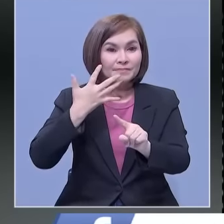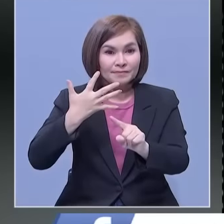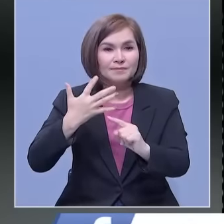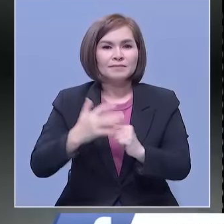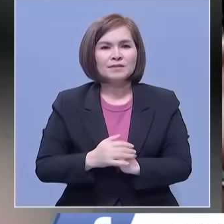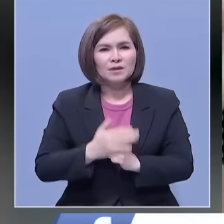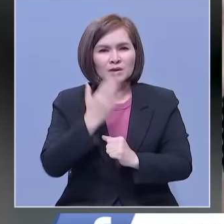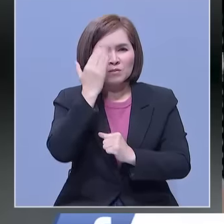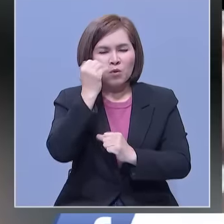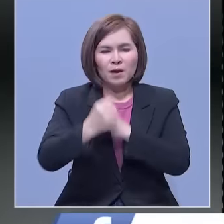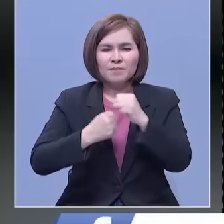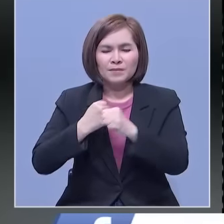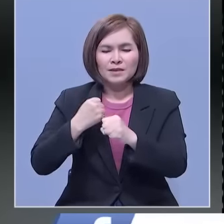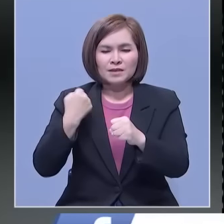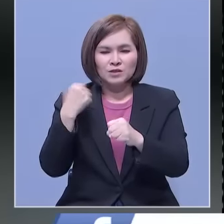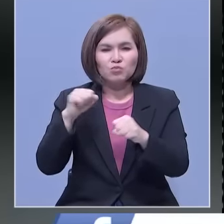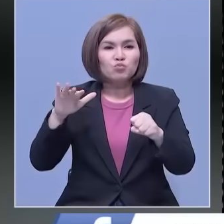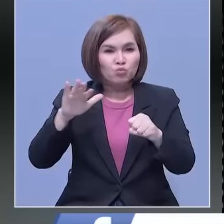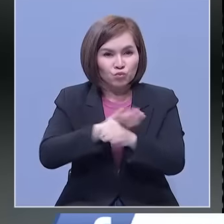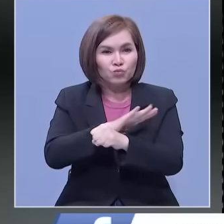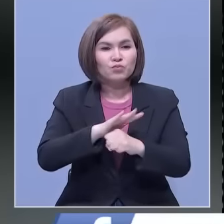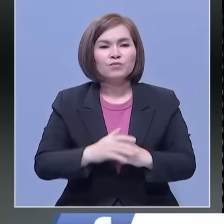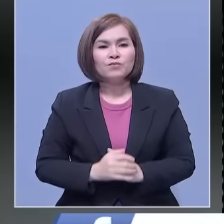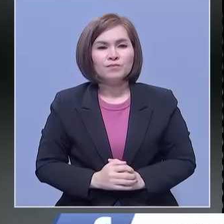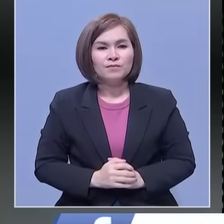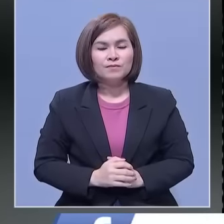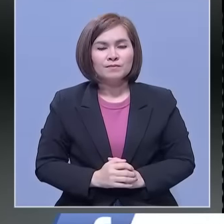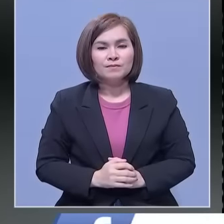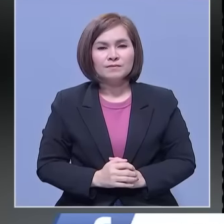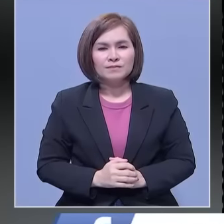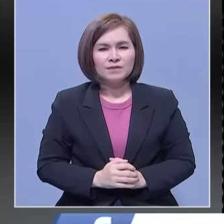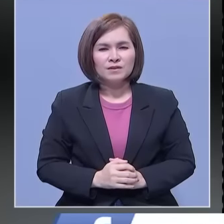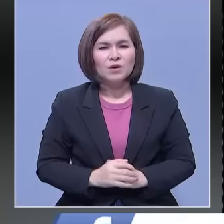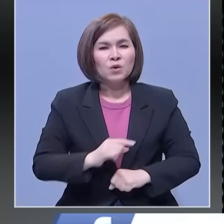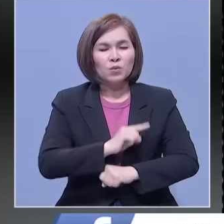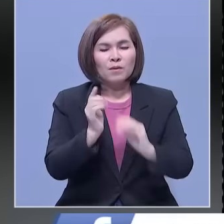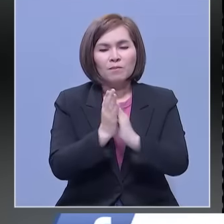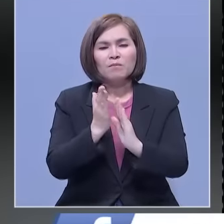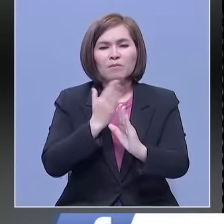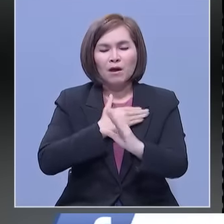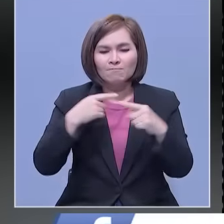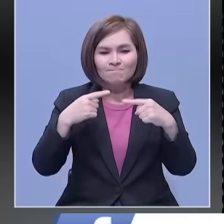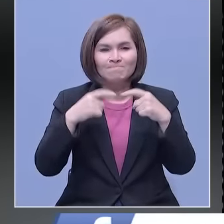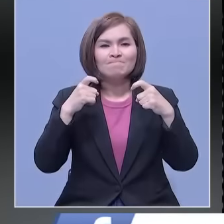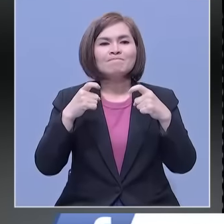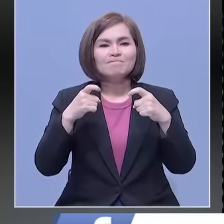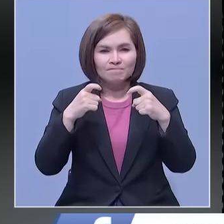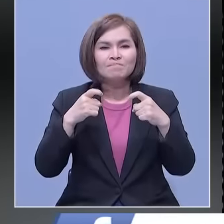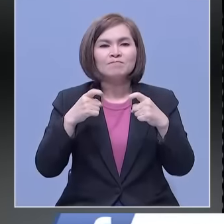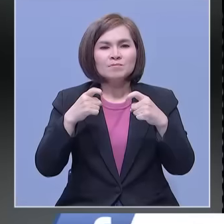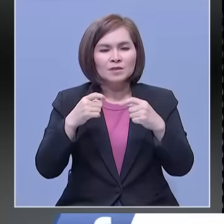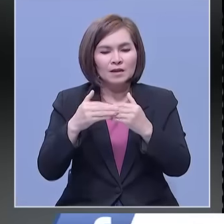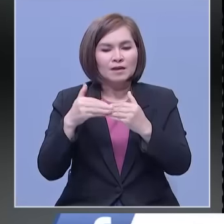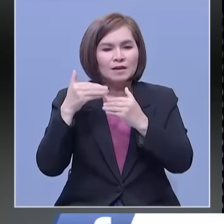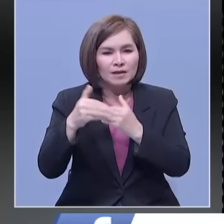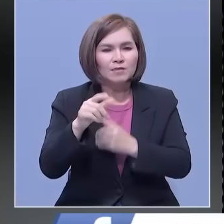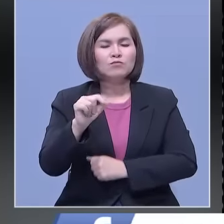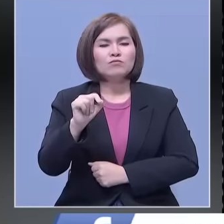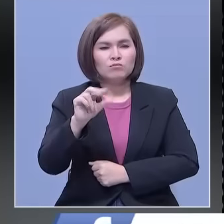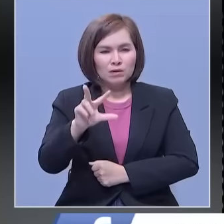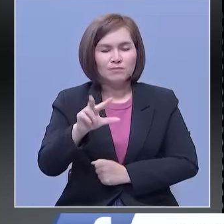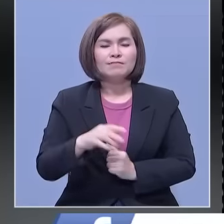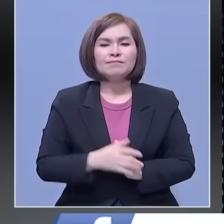ครบรอบ 10ปีพอดีอค่ะแต่เนื่องจากว่าติดวันวิสาขาค่ะเลยเป็นวันที่ 23นะ